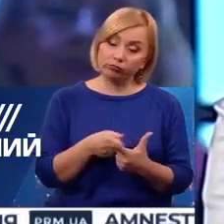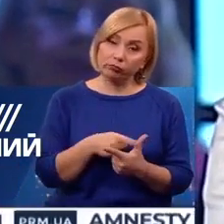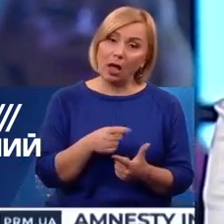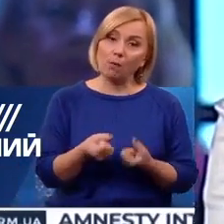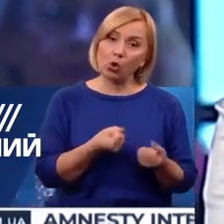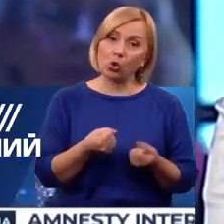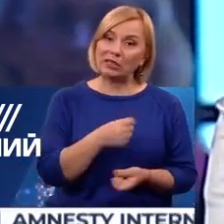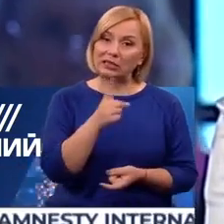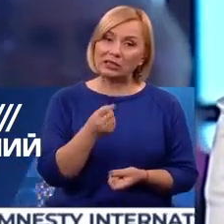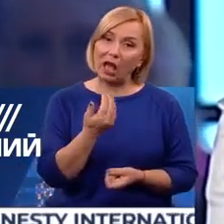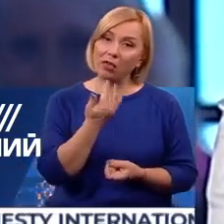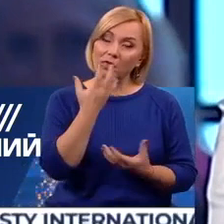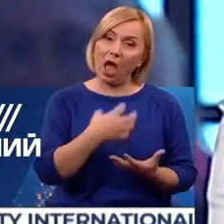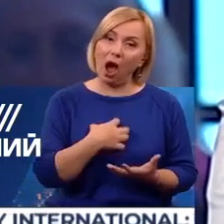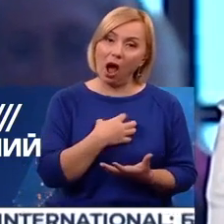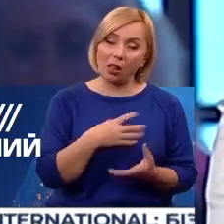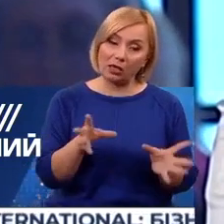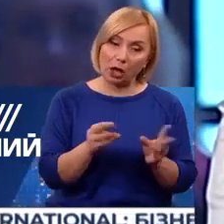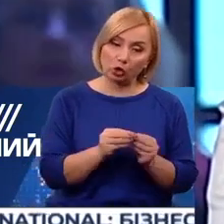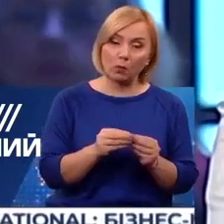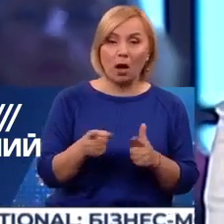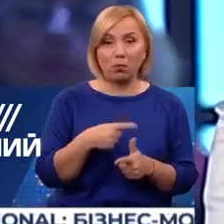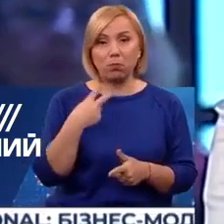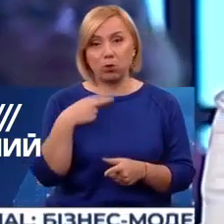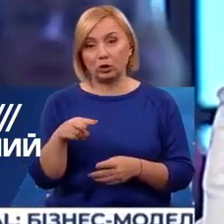разом, або бути посадженими, розстріляними,